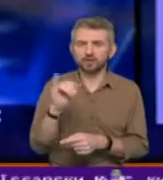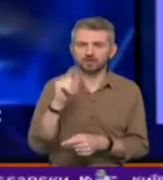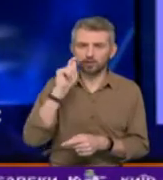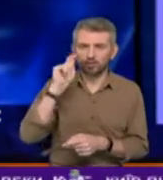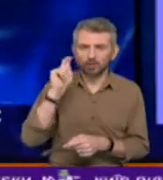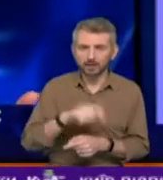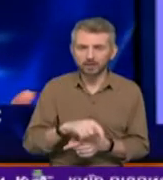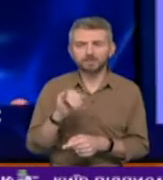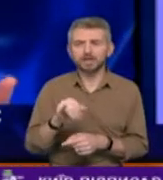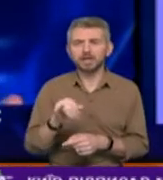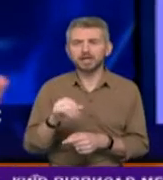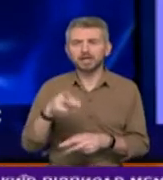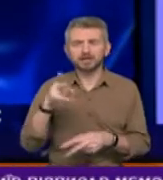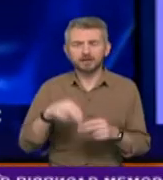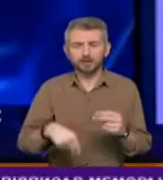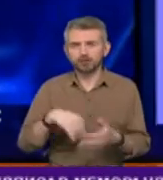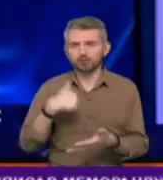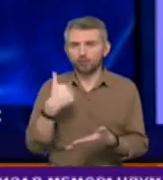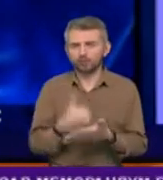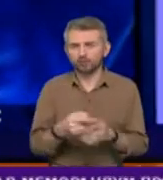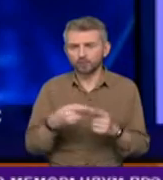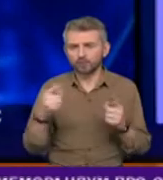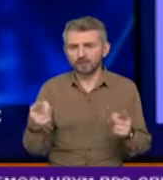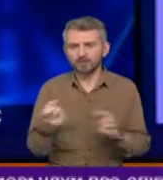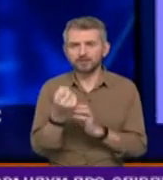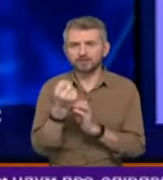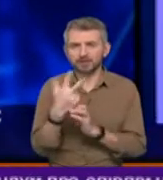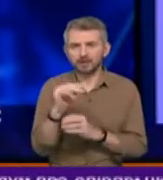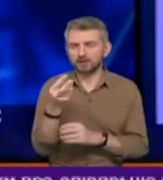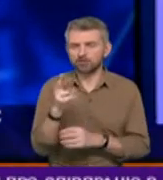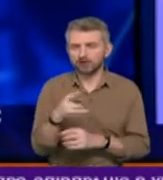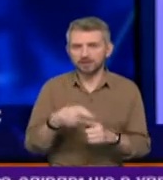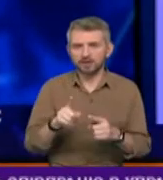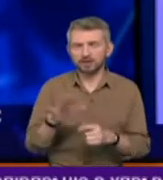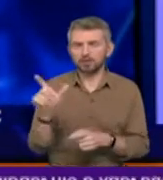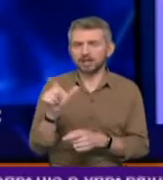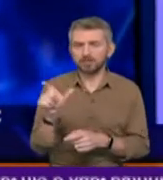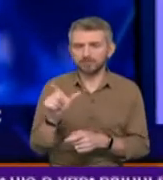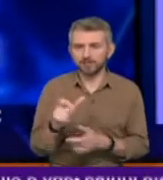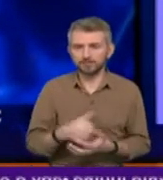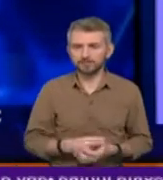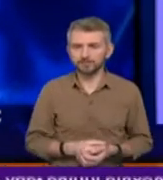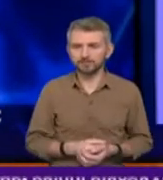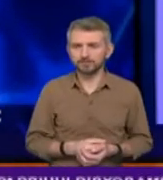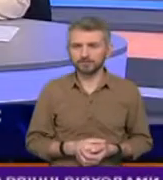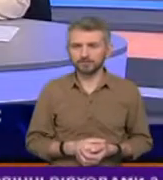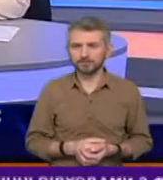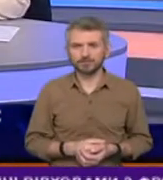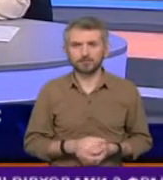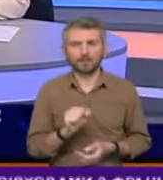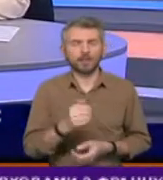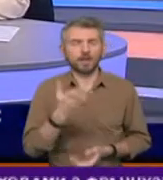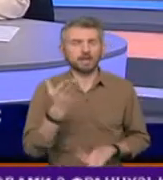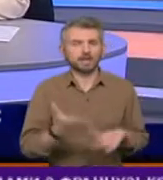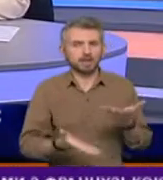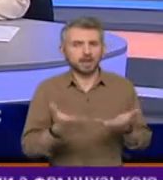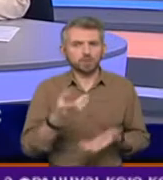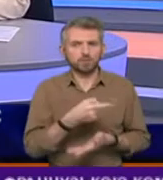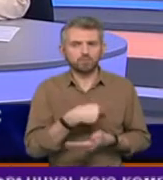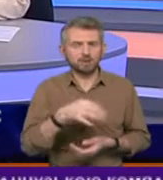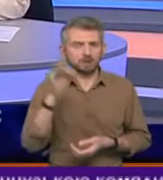там, ще десь, ну, прошу, може, я щось зайве говорю там в школі, я не знаю, може, молоді люди і не знають про це, звідки їм